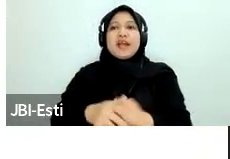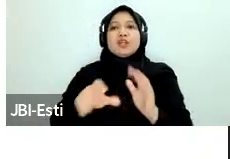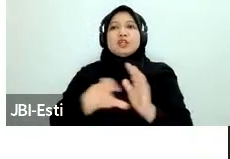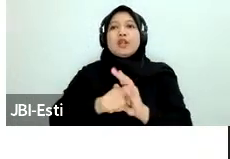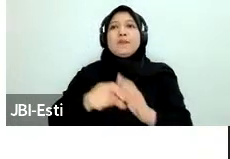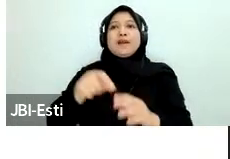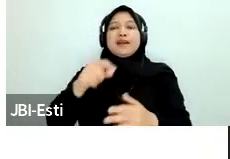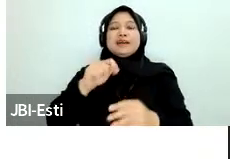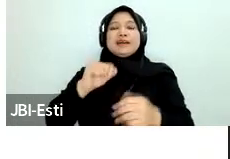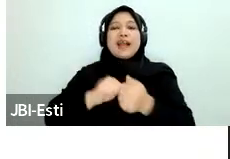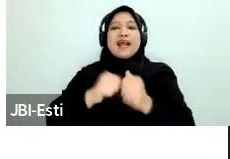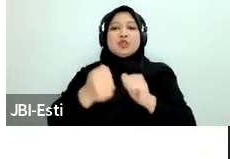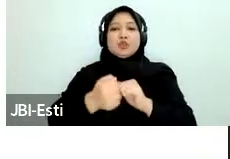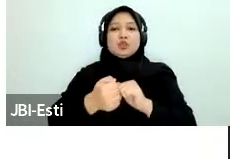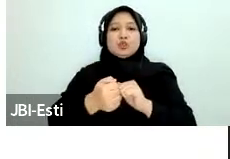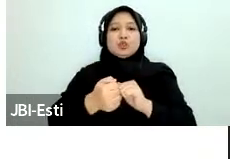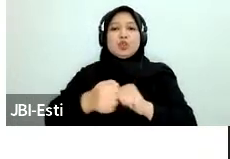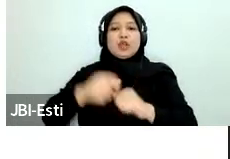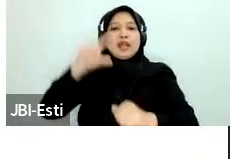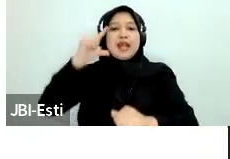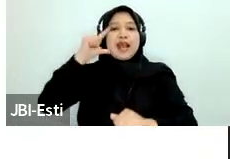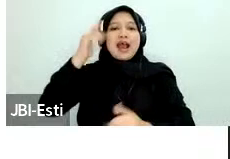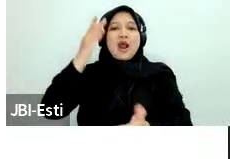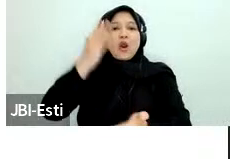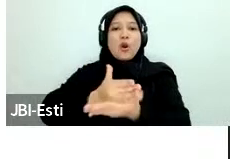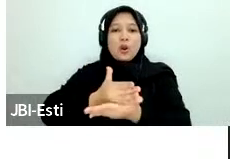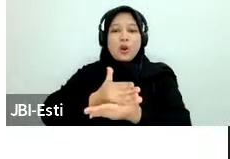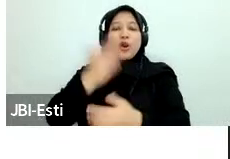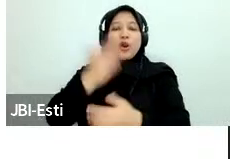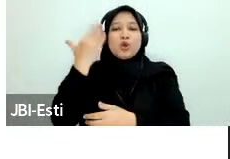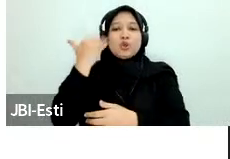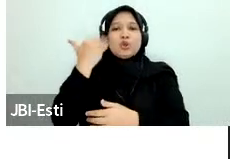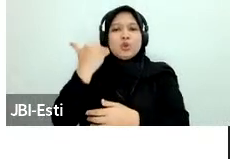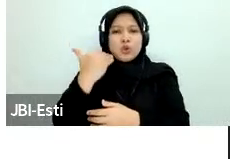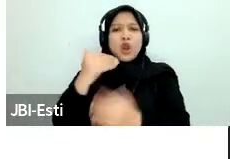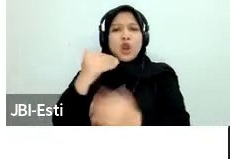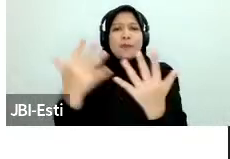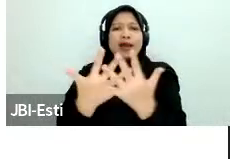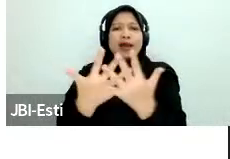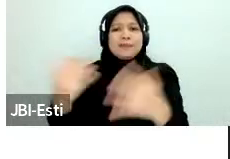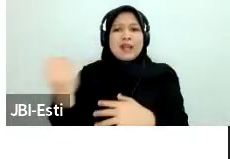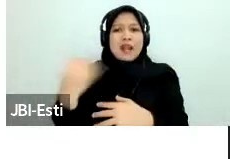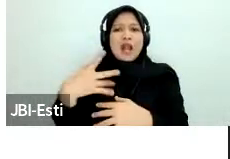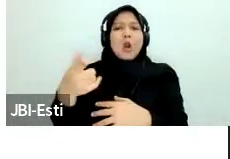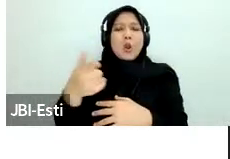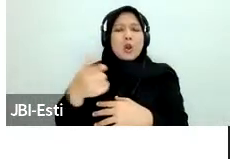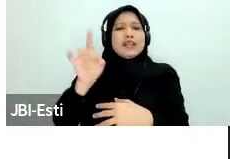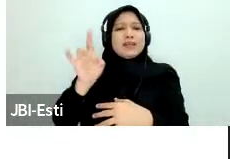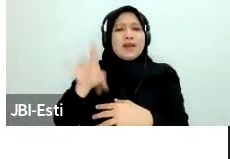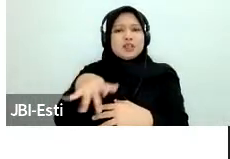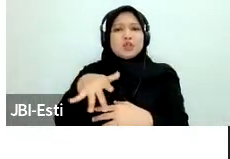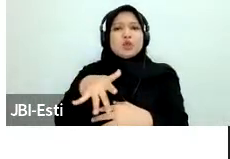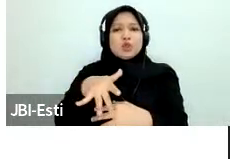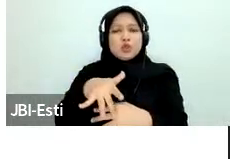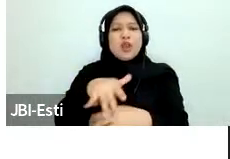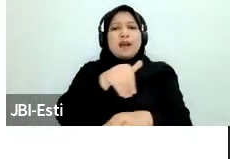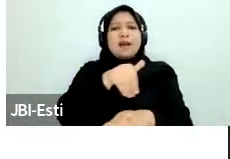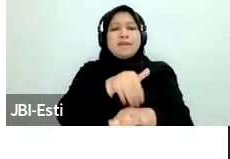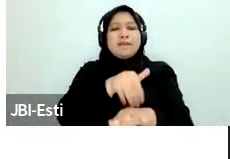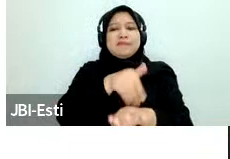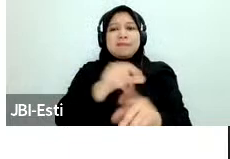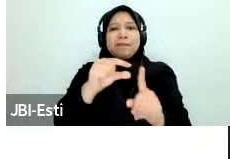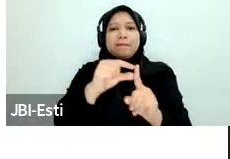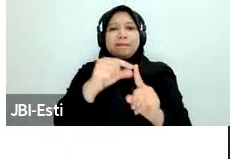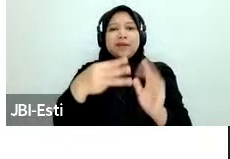mengatakan itu penistaan apakah penistaan ada di dalam kuhp 15 nama tidak ada tapi